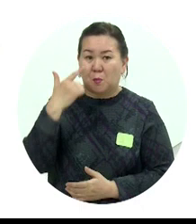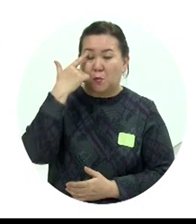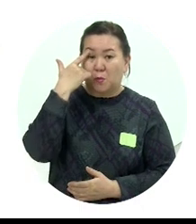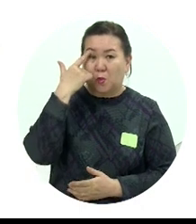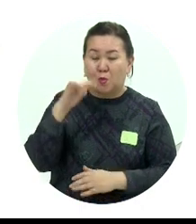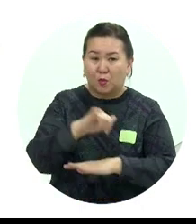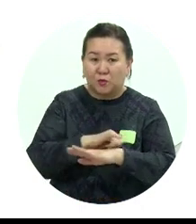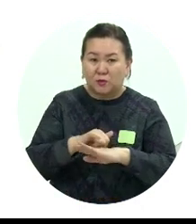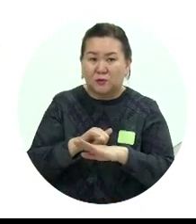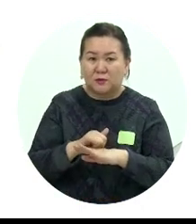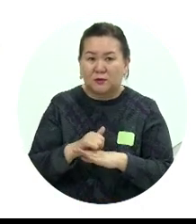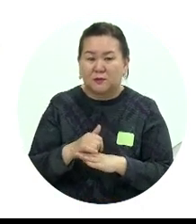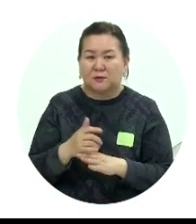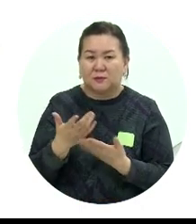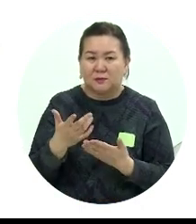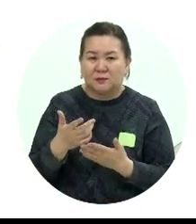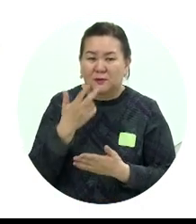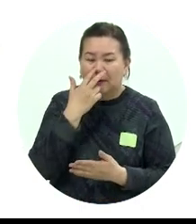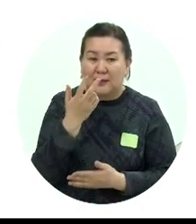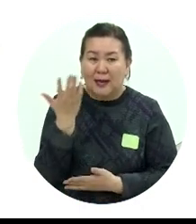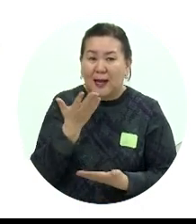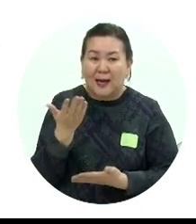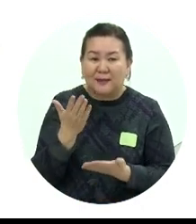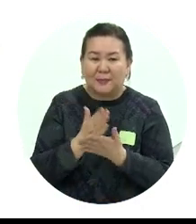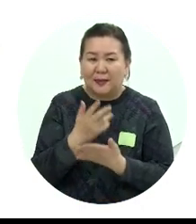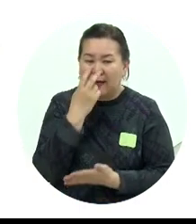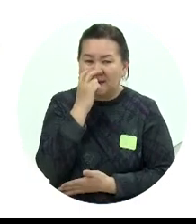улс аль хэсэгт яваа гэдгийг та бүхэн ажиглаарай.